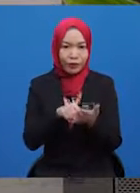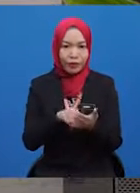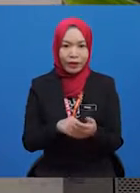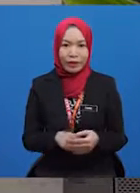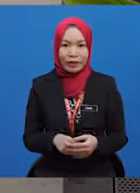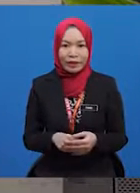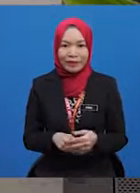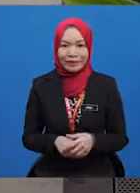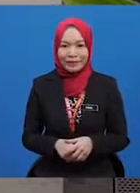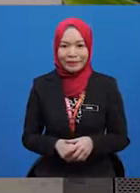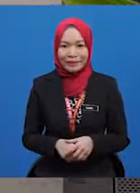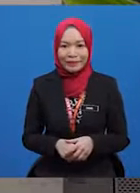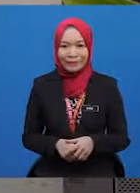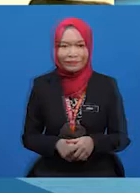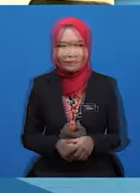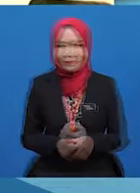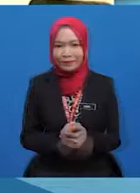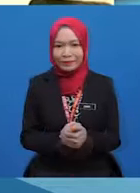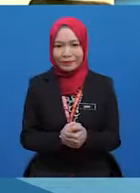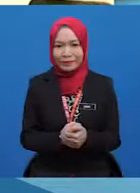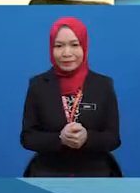sediakan ini terlebih dahulu.